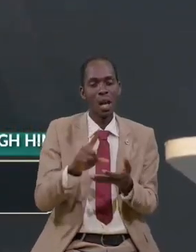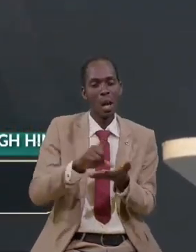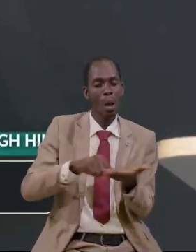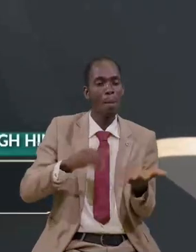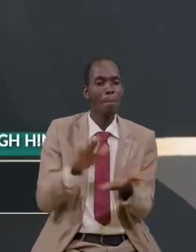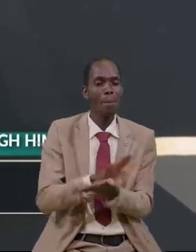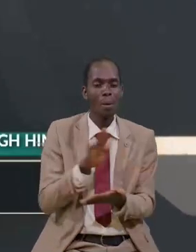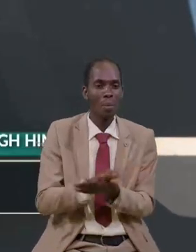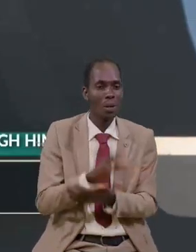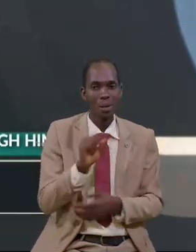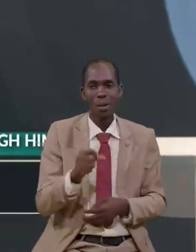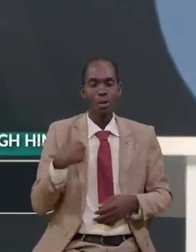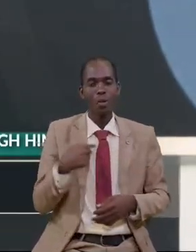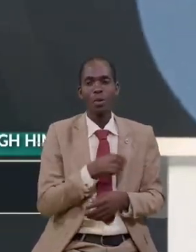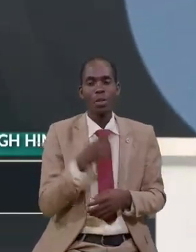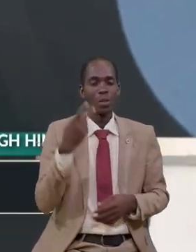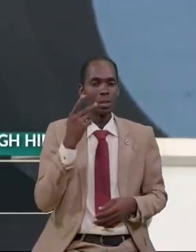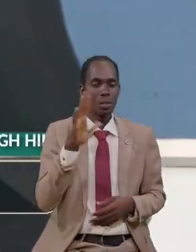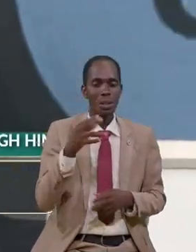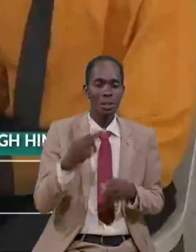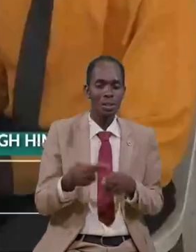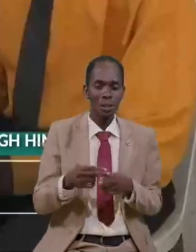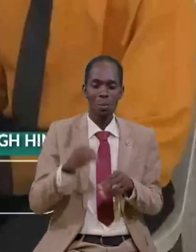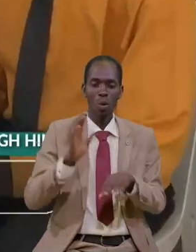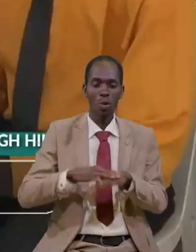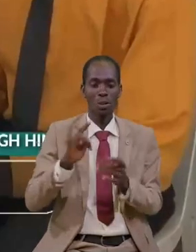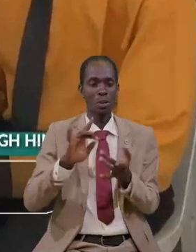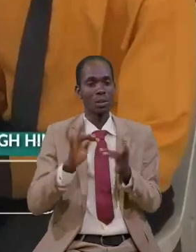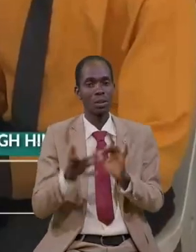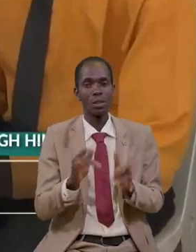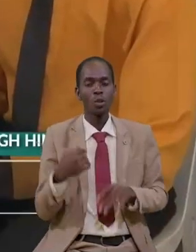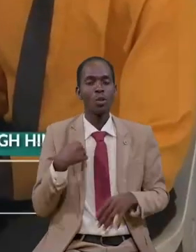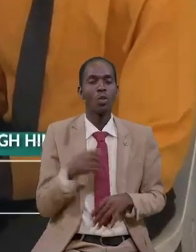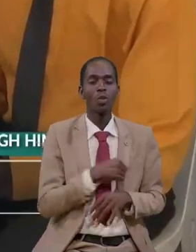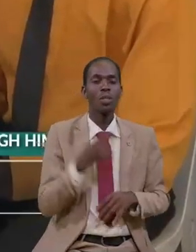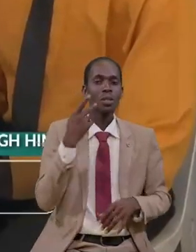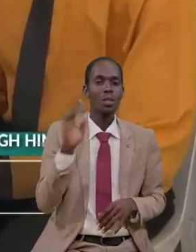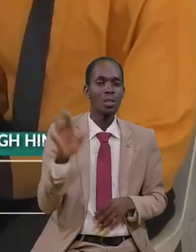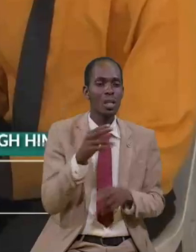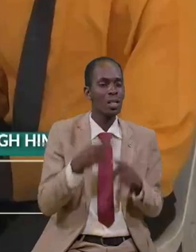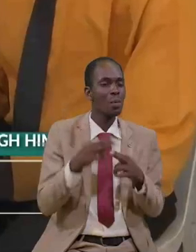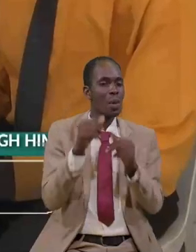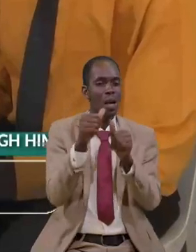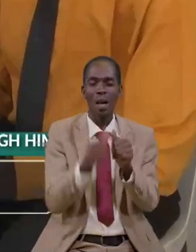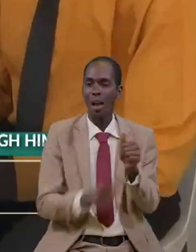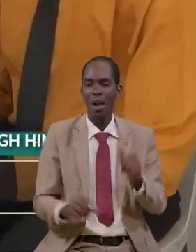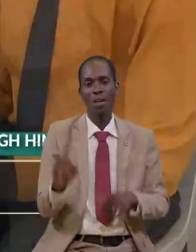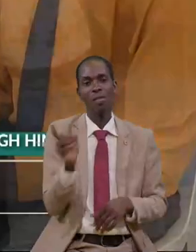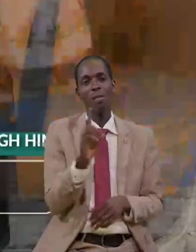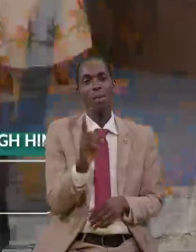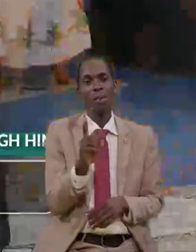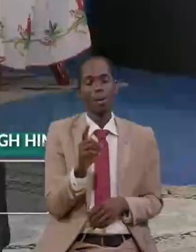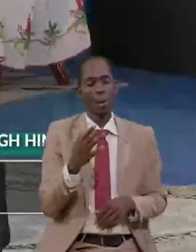nom dans les encyclopédies et nous voyons leur nom partout.